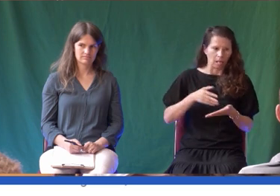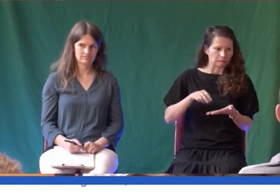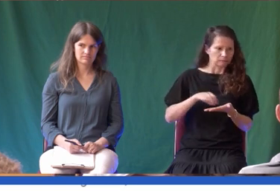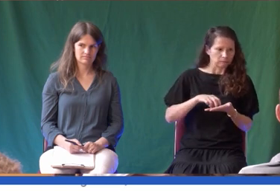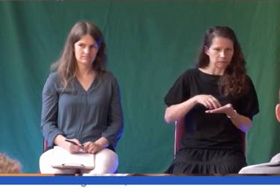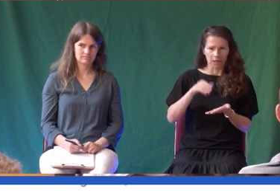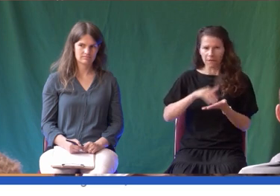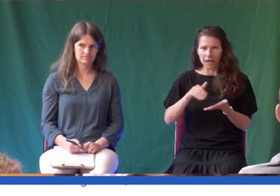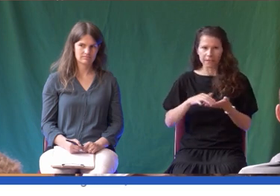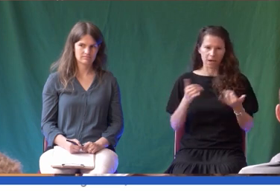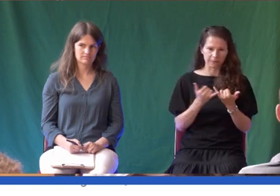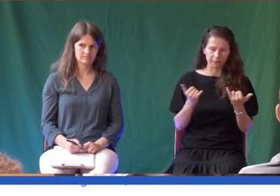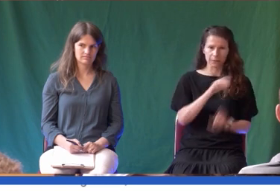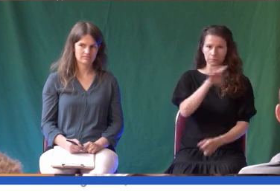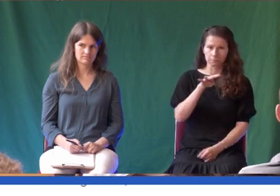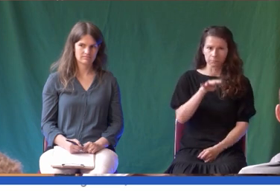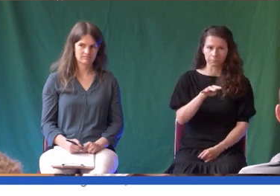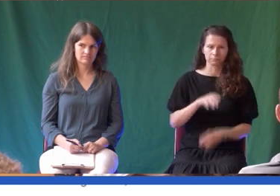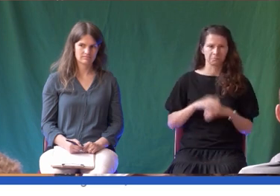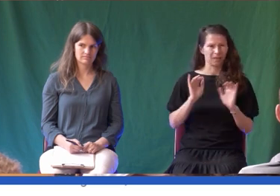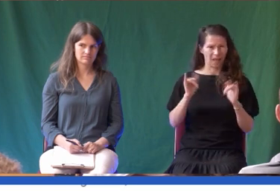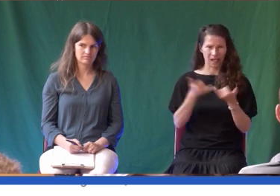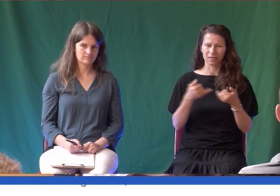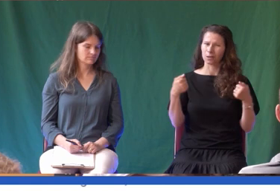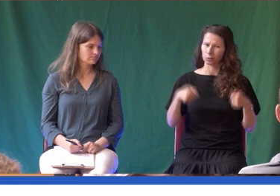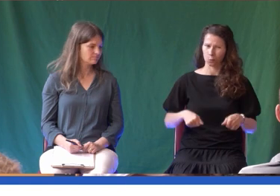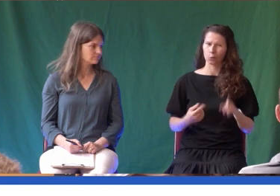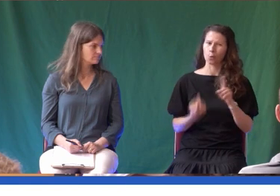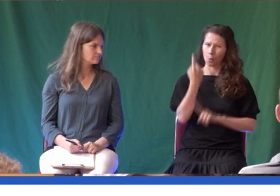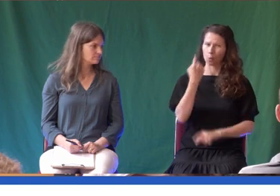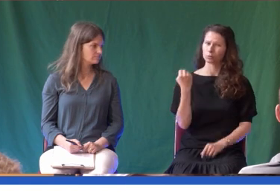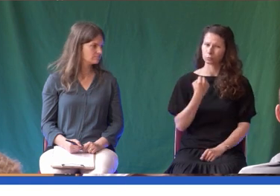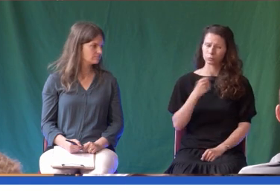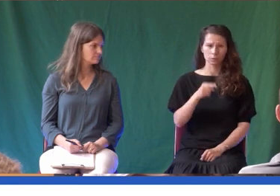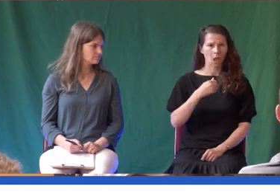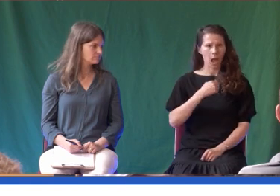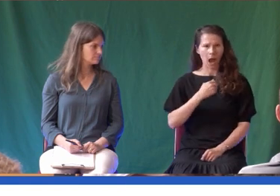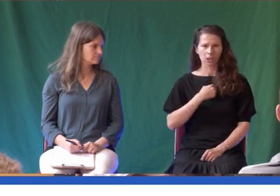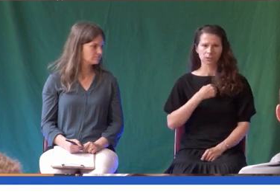Eltern stehen ganz toll unter Druck sie haben Angst zu versagen